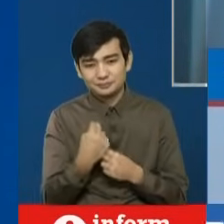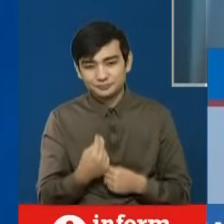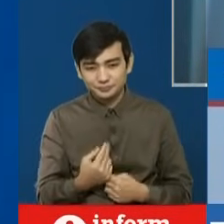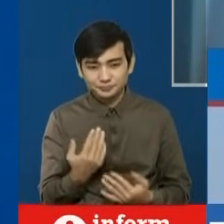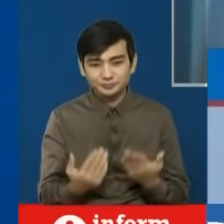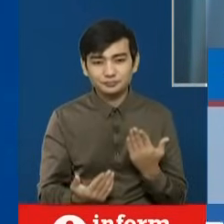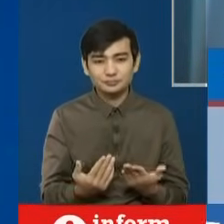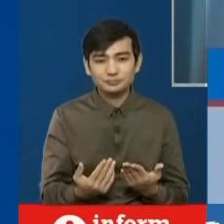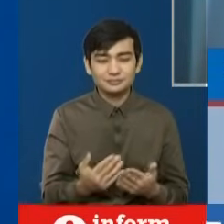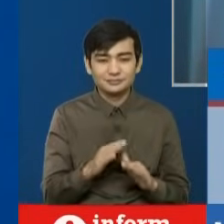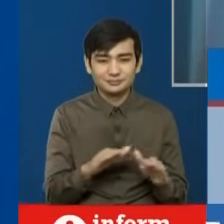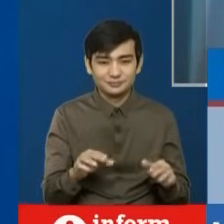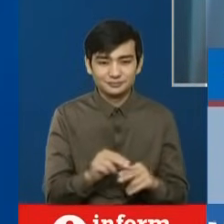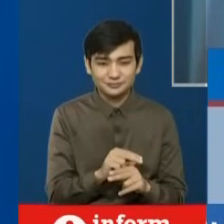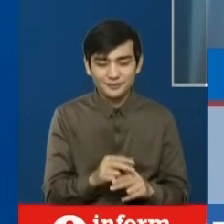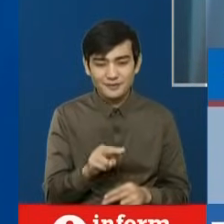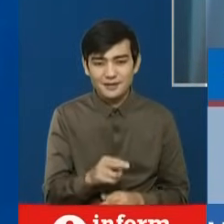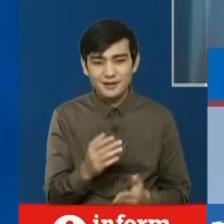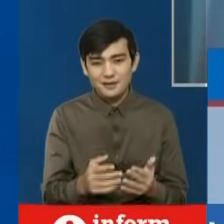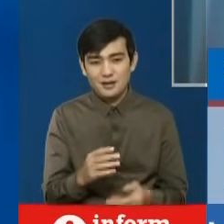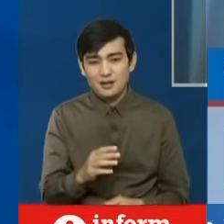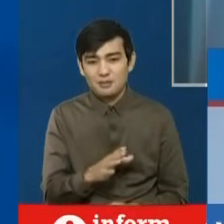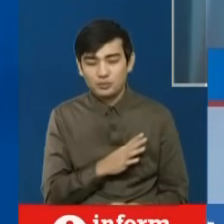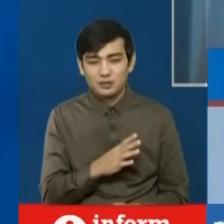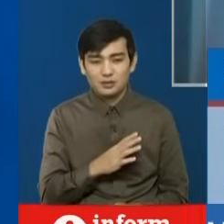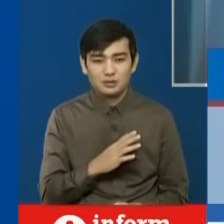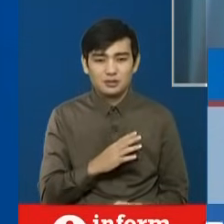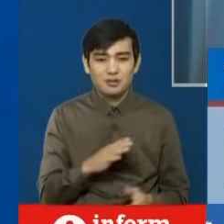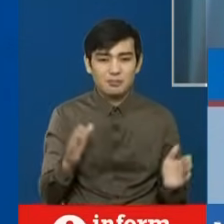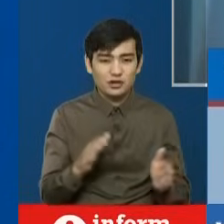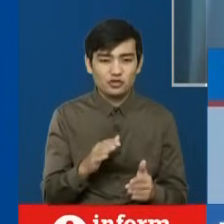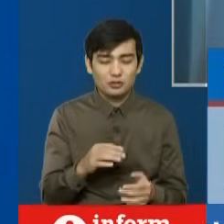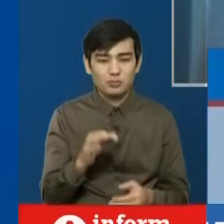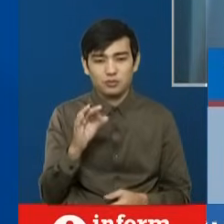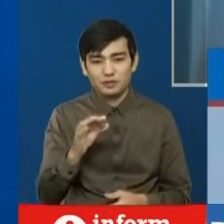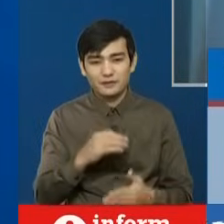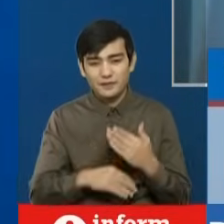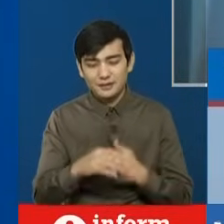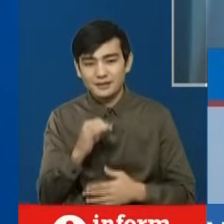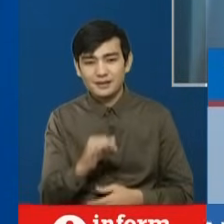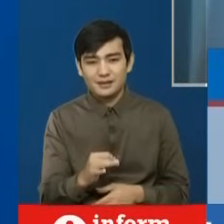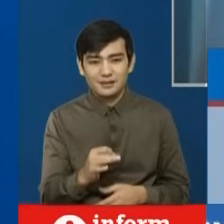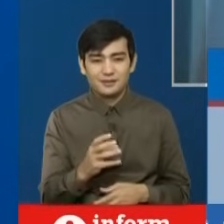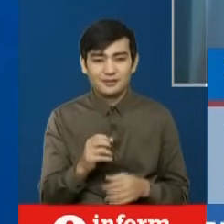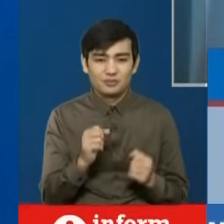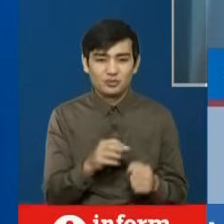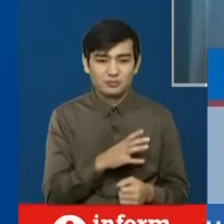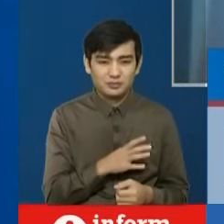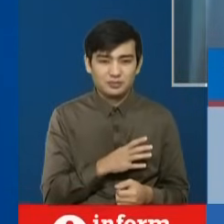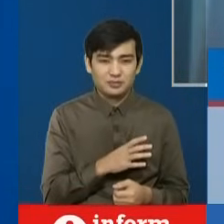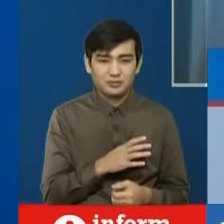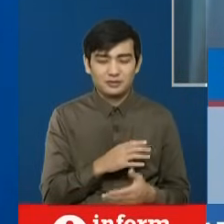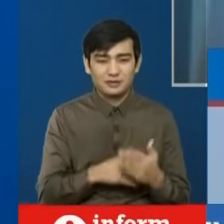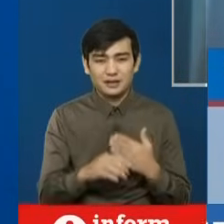реабилитацию дете це инвалидности вообще искоренить чтобы вот